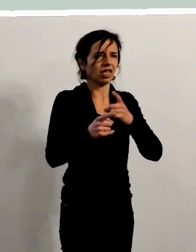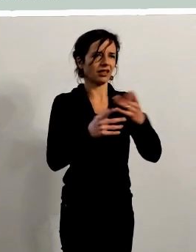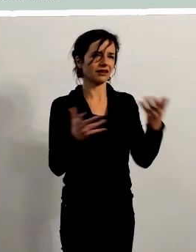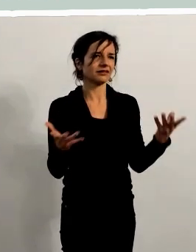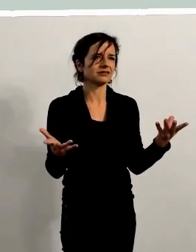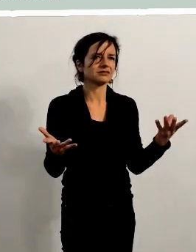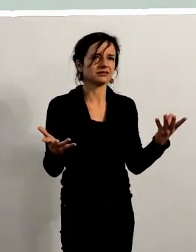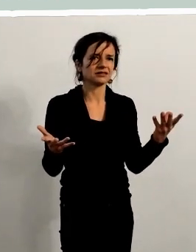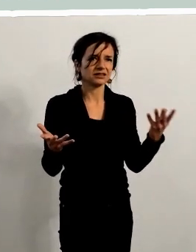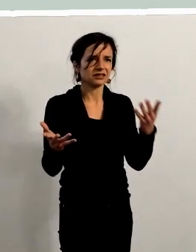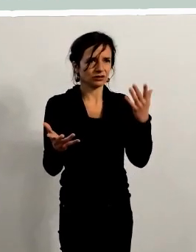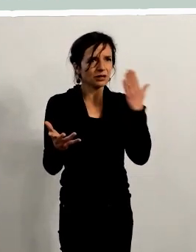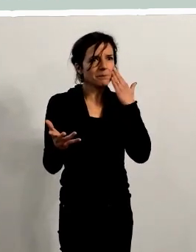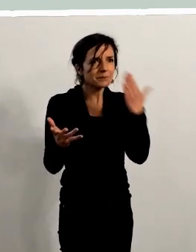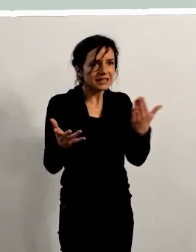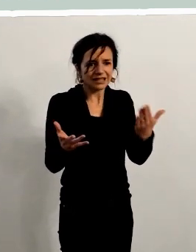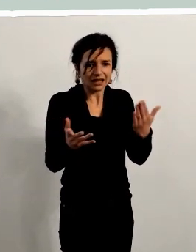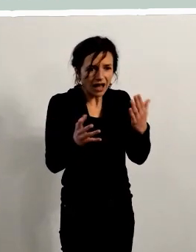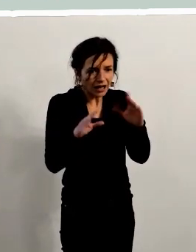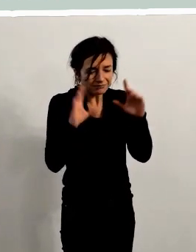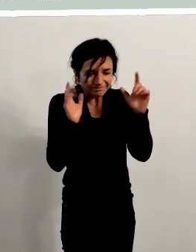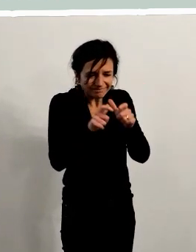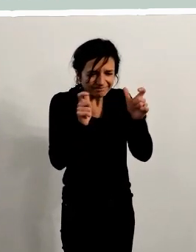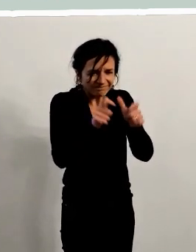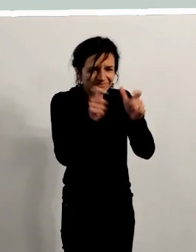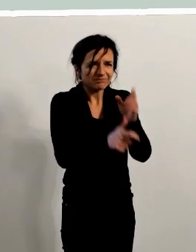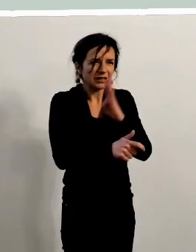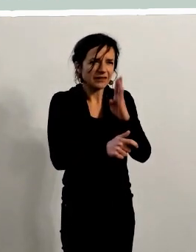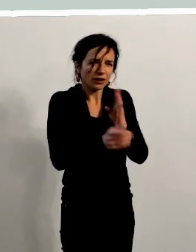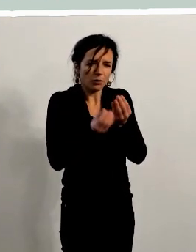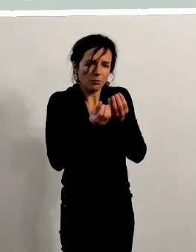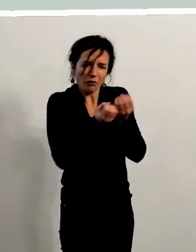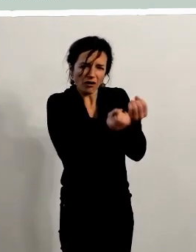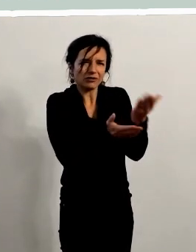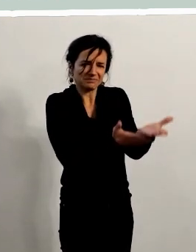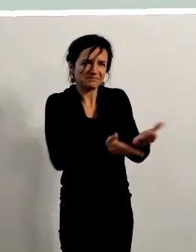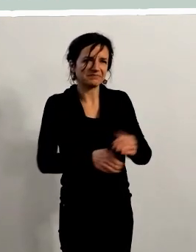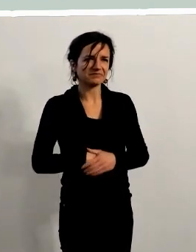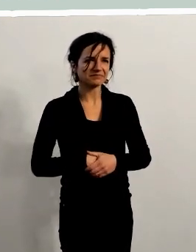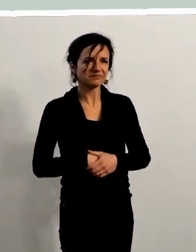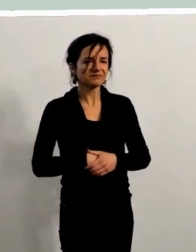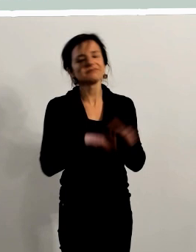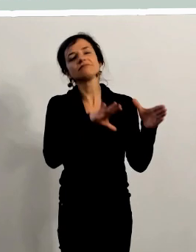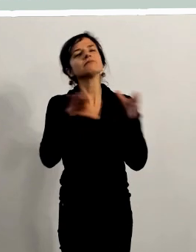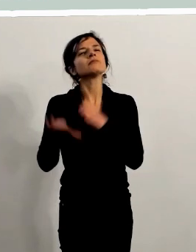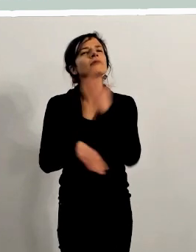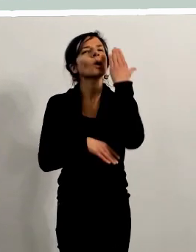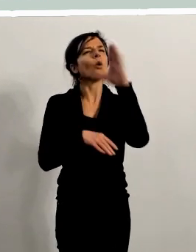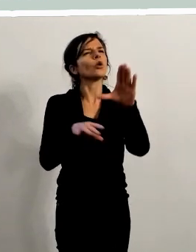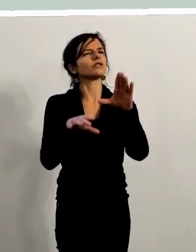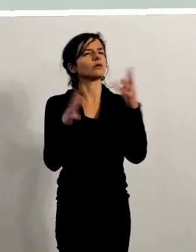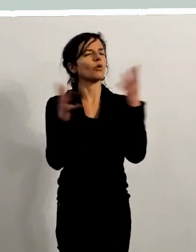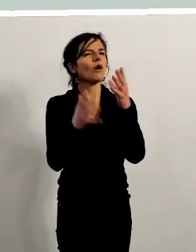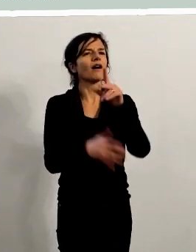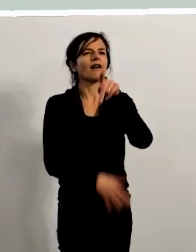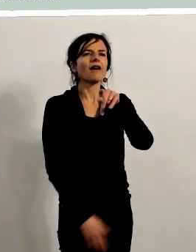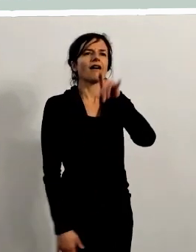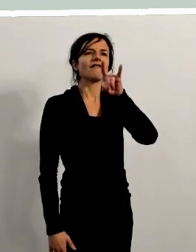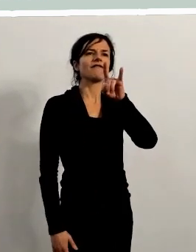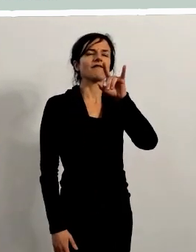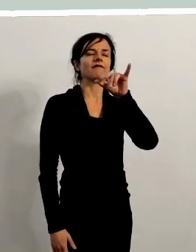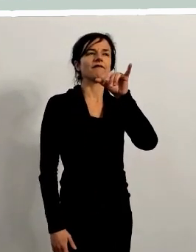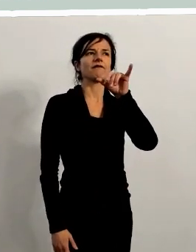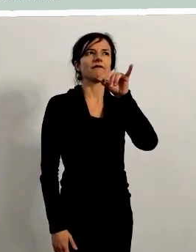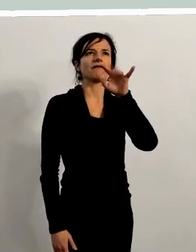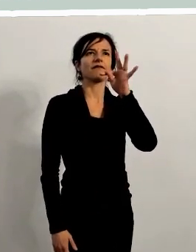mobiles, plus on retrouve du bisphénol dans les urines chez ces patients. Les phtalates, c'était aussi des éléments qui